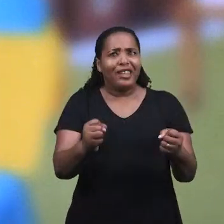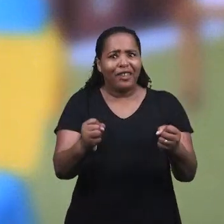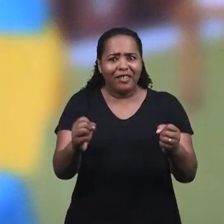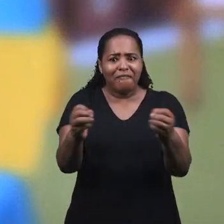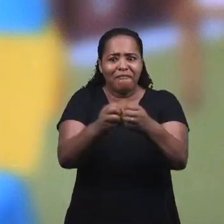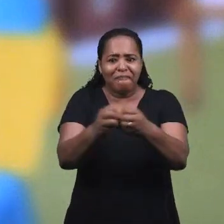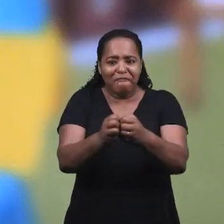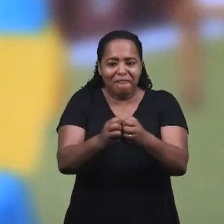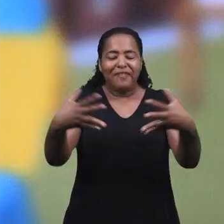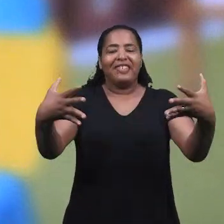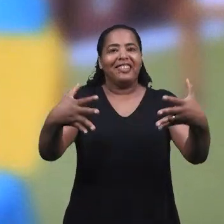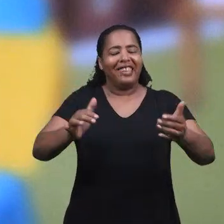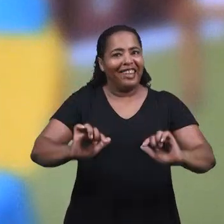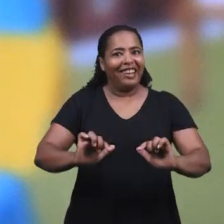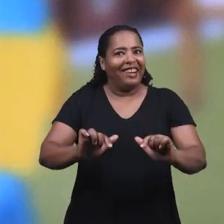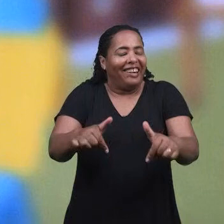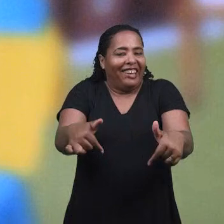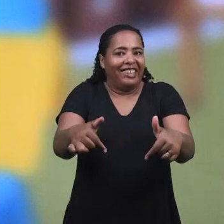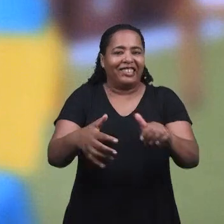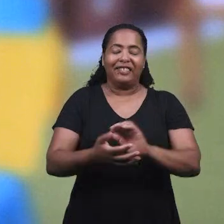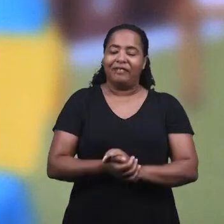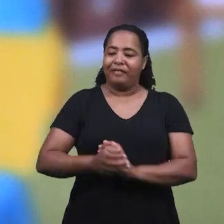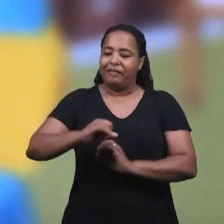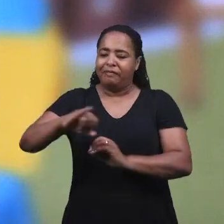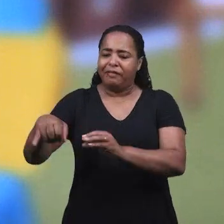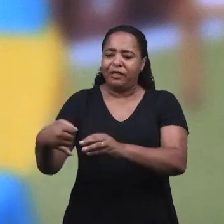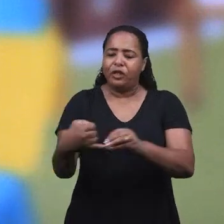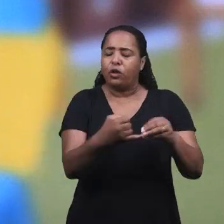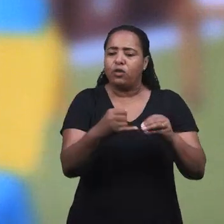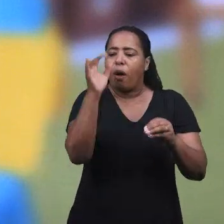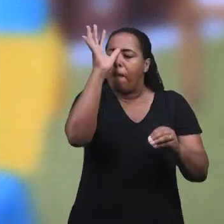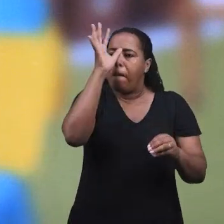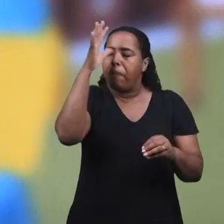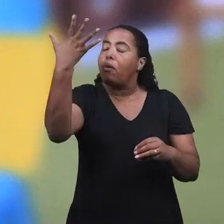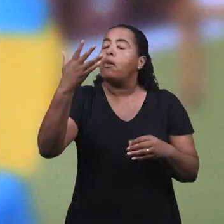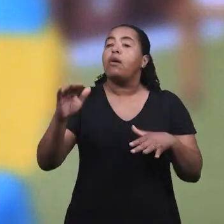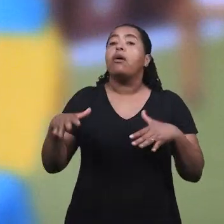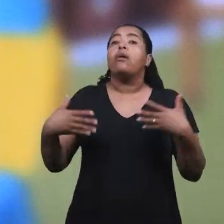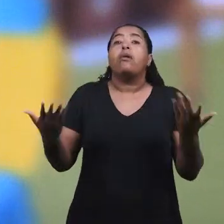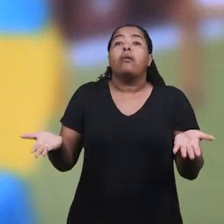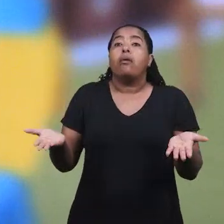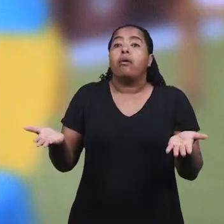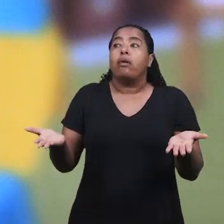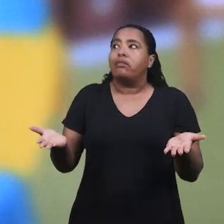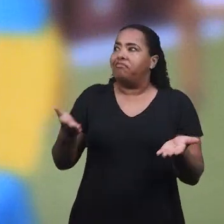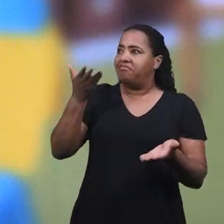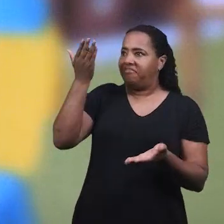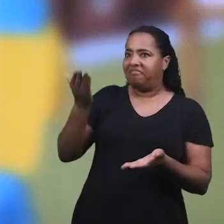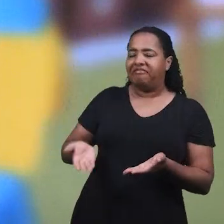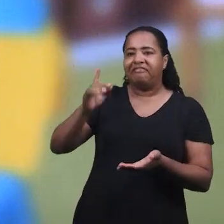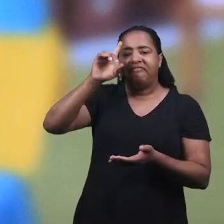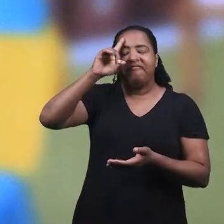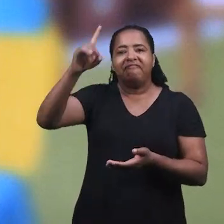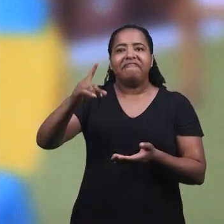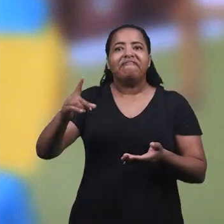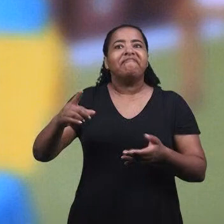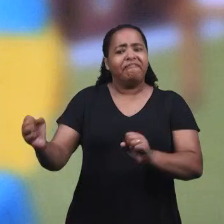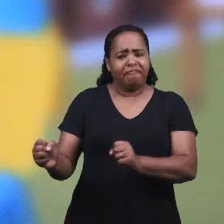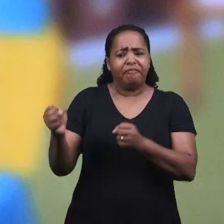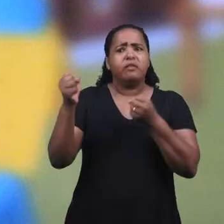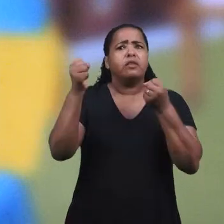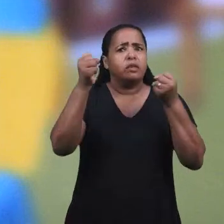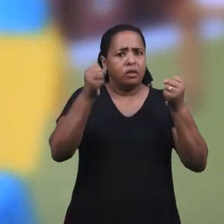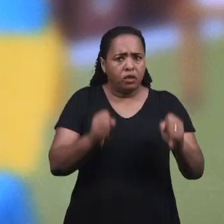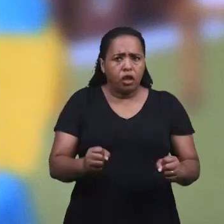opère des merveilles. Donc, Josué a cherché la solution qui est le Dieu Tout-Puissant. Il